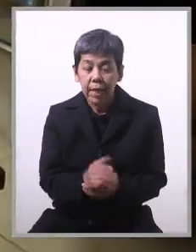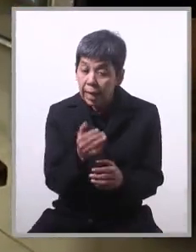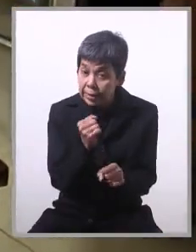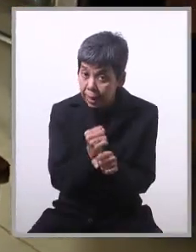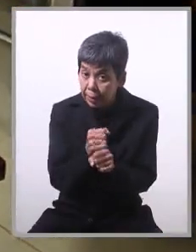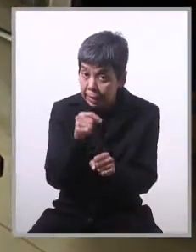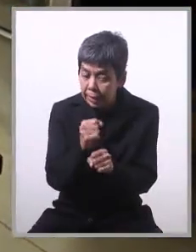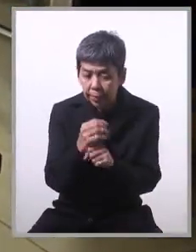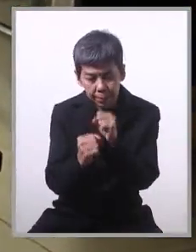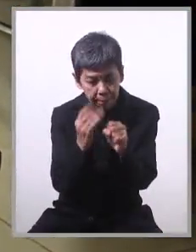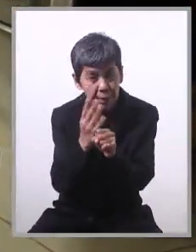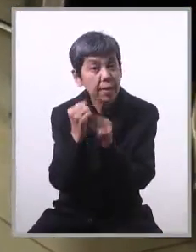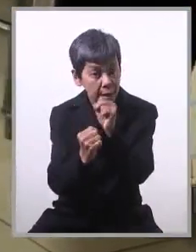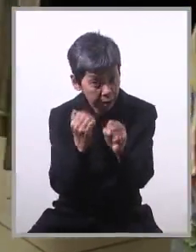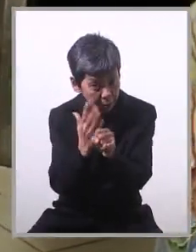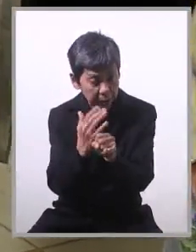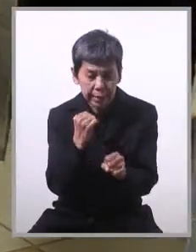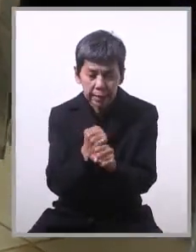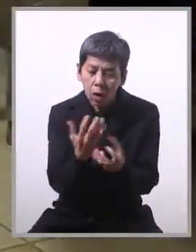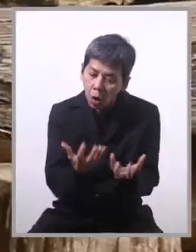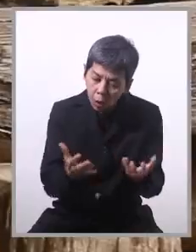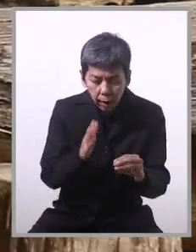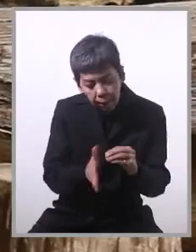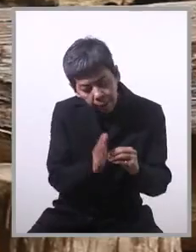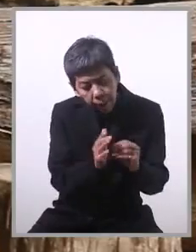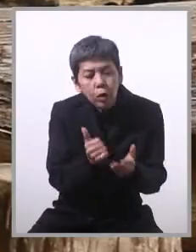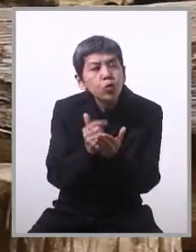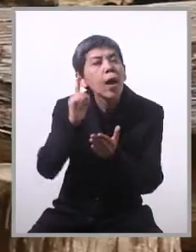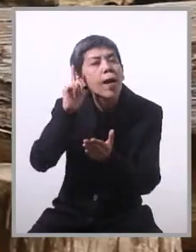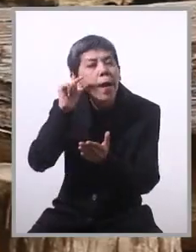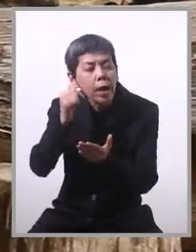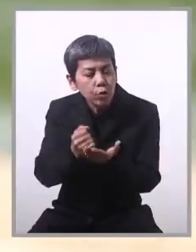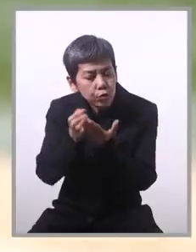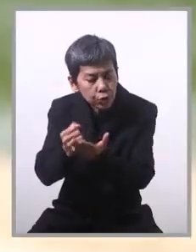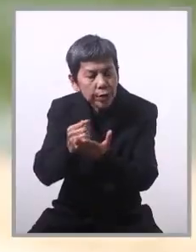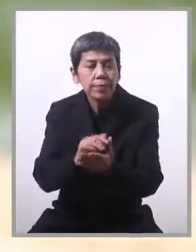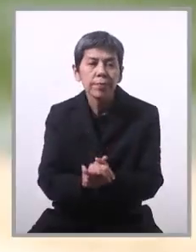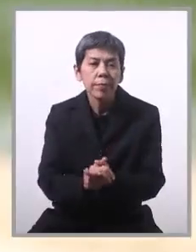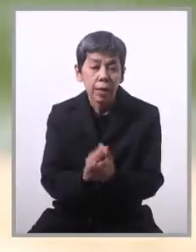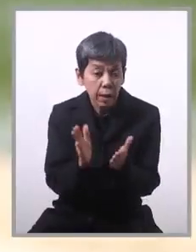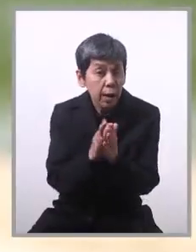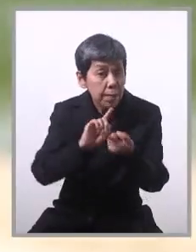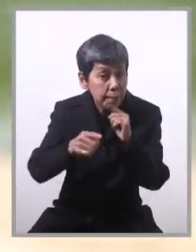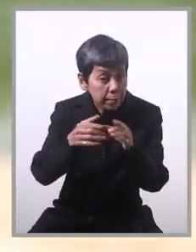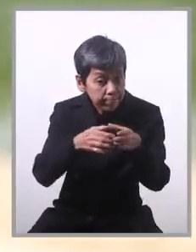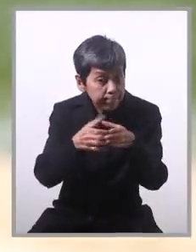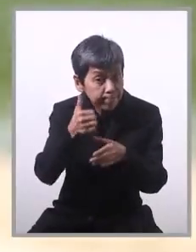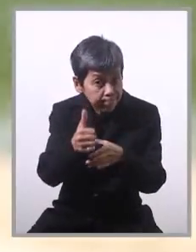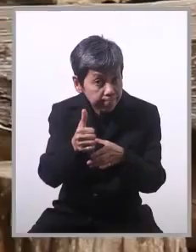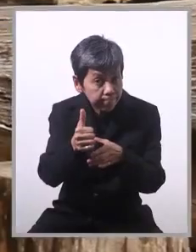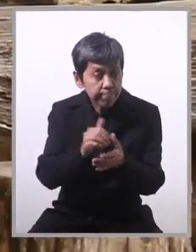ทำงานที่นี่ก็คือ4-5ปีแล้วในหน้าที่ทั้งเตรียมของหั่นผักช่วยแม่เข้ากับเพื่อนร่วมงานเป็นไงบ้